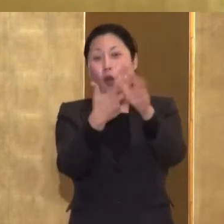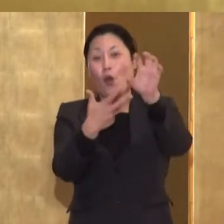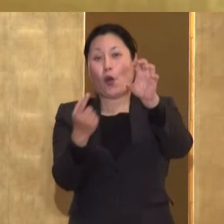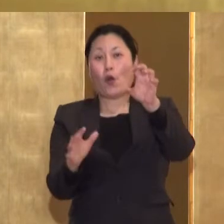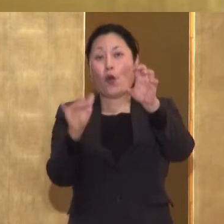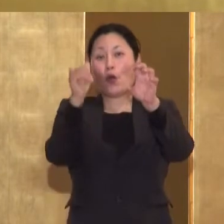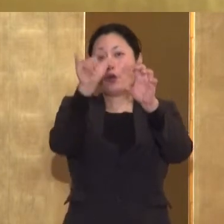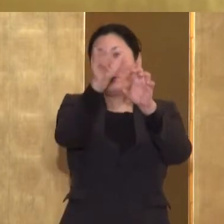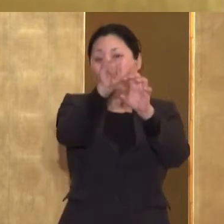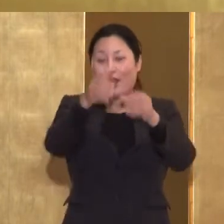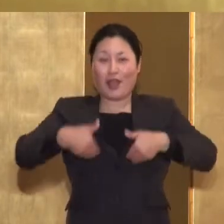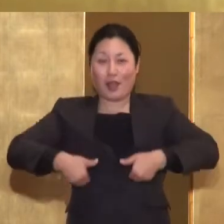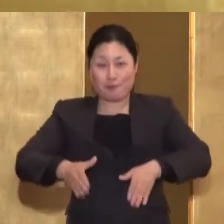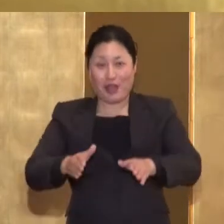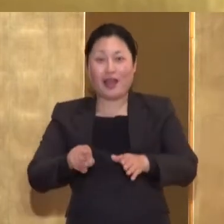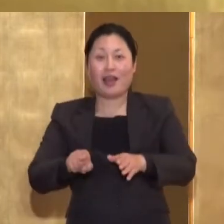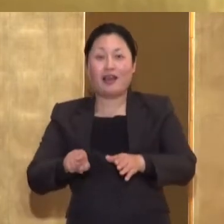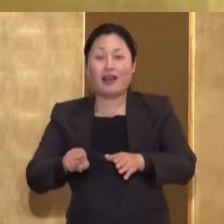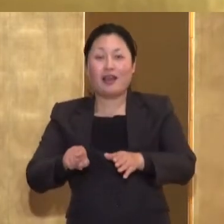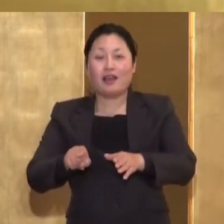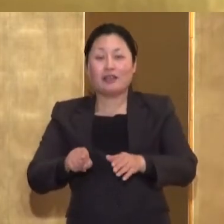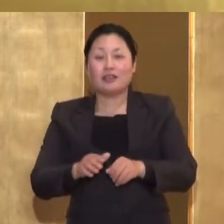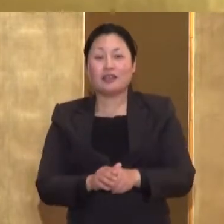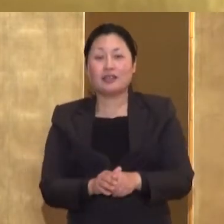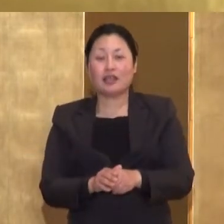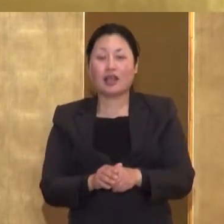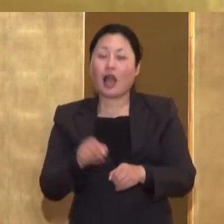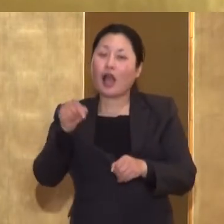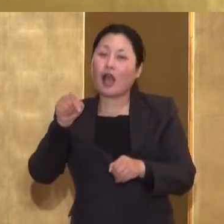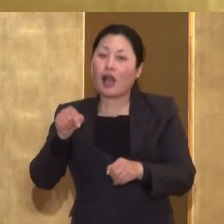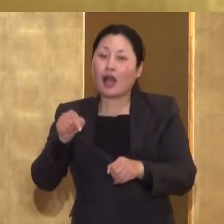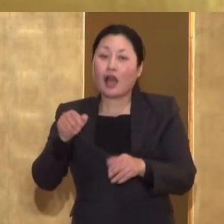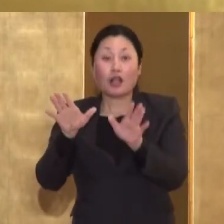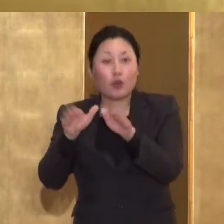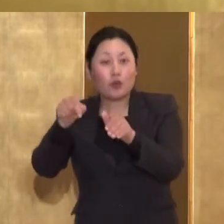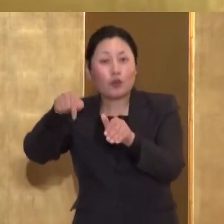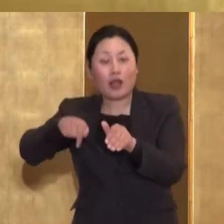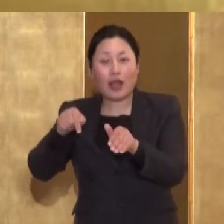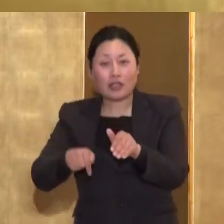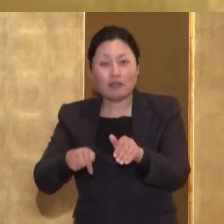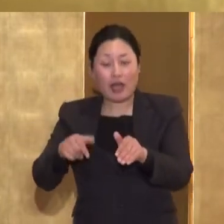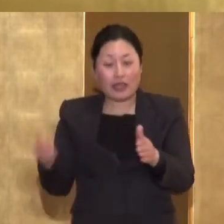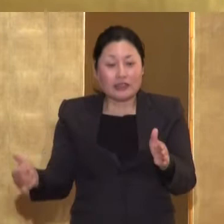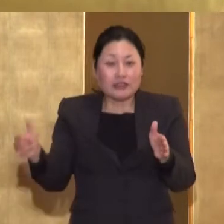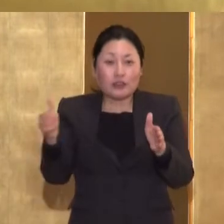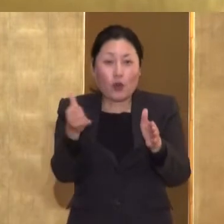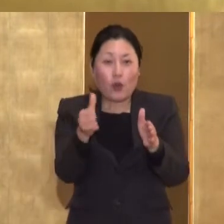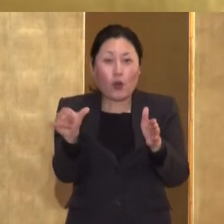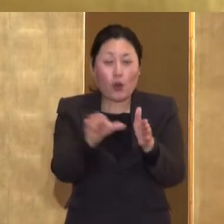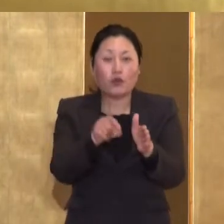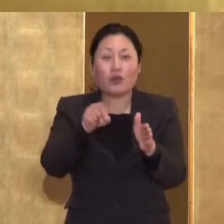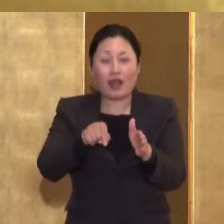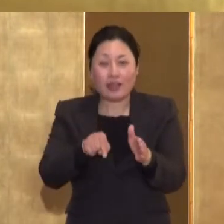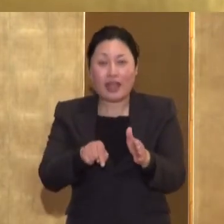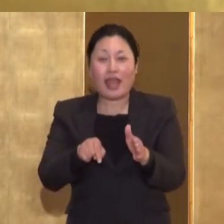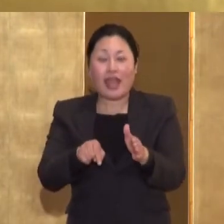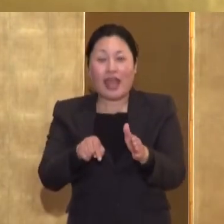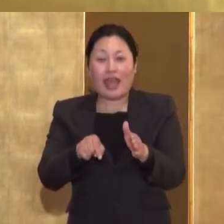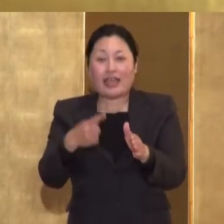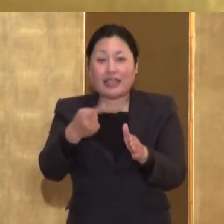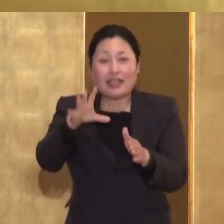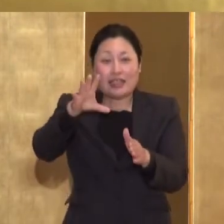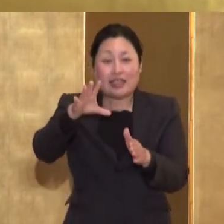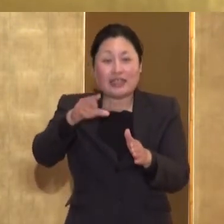。中には一生のうちに200万キロ以上地球と月